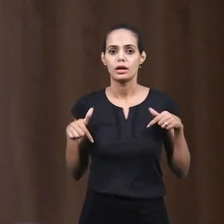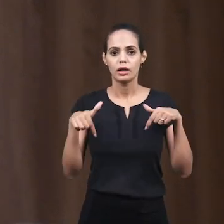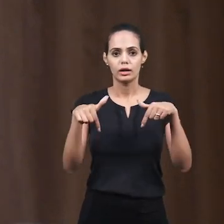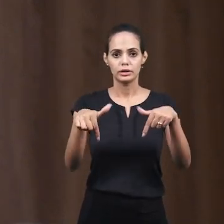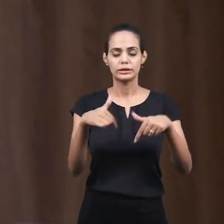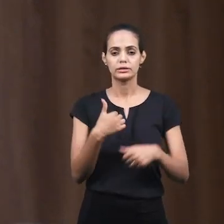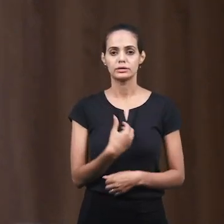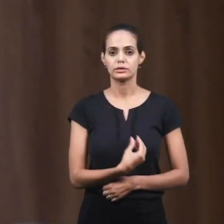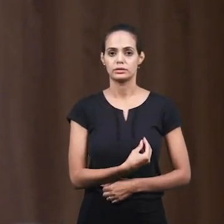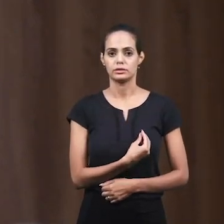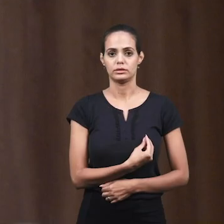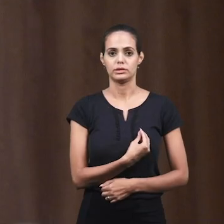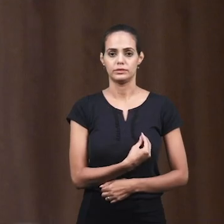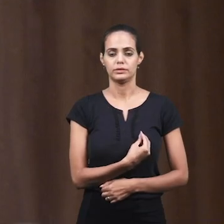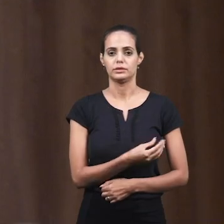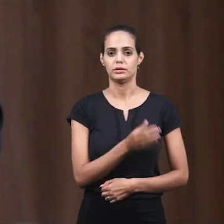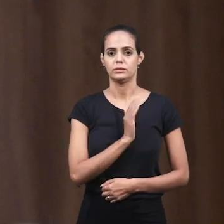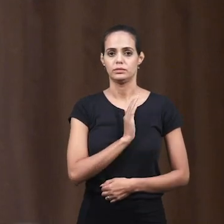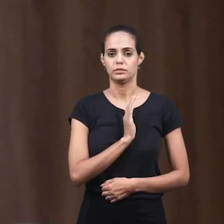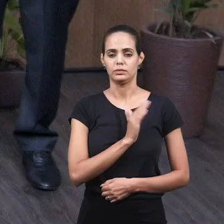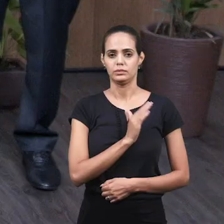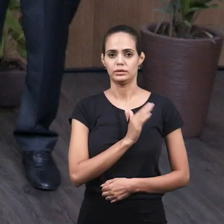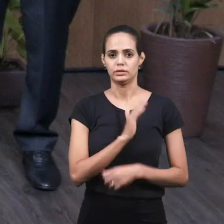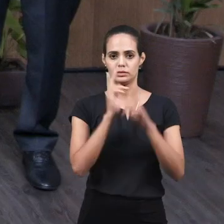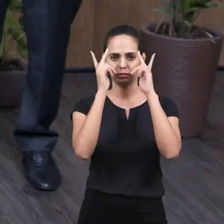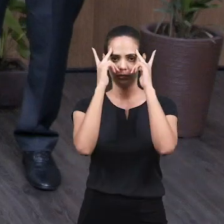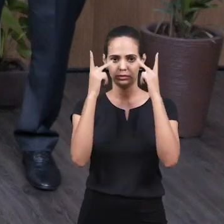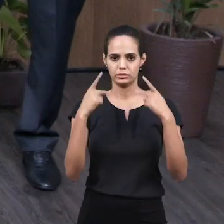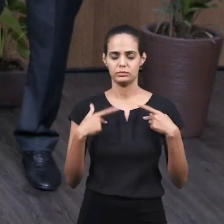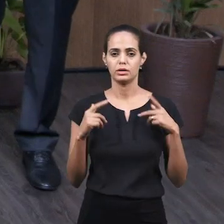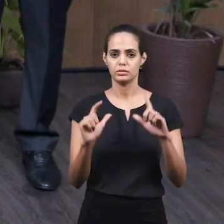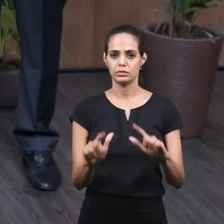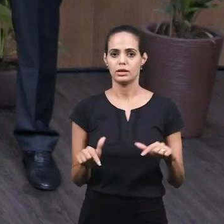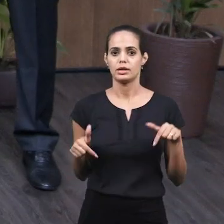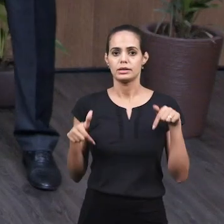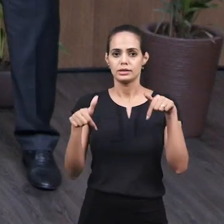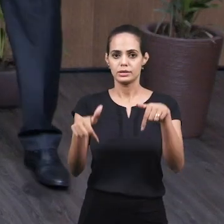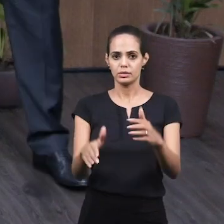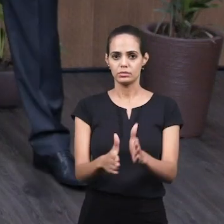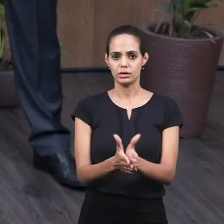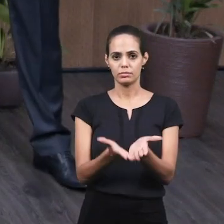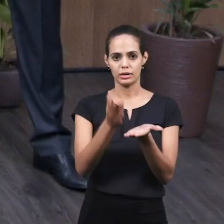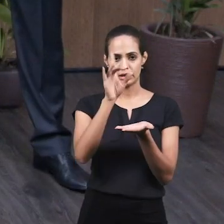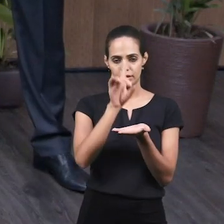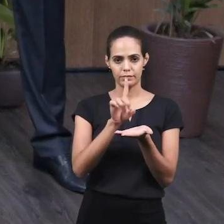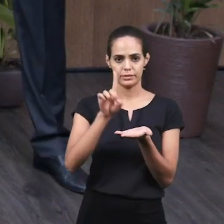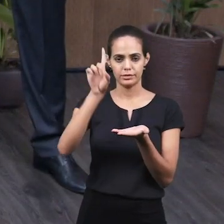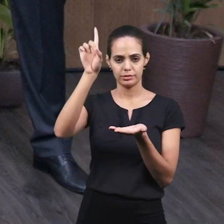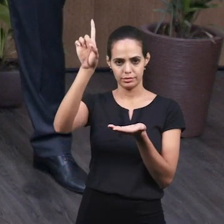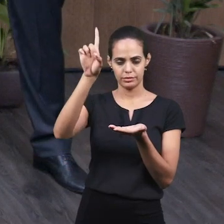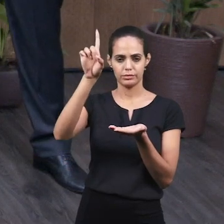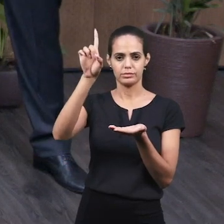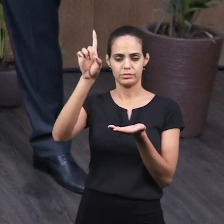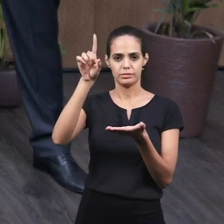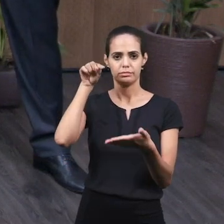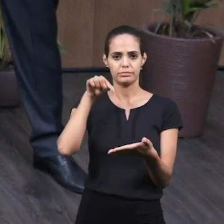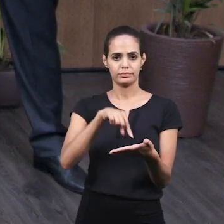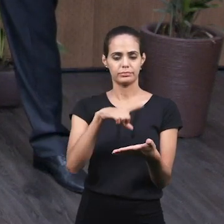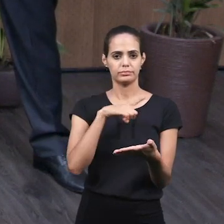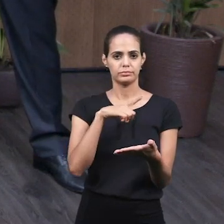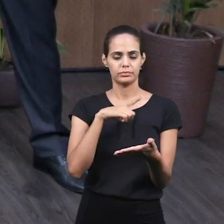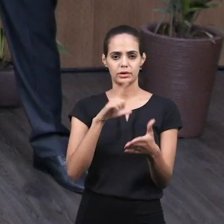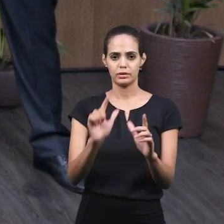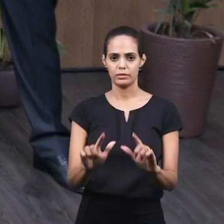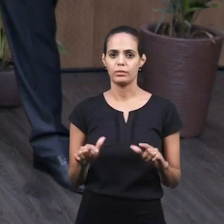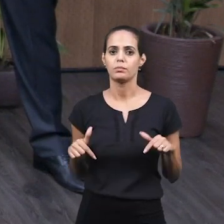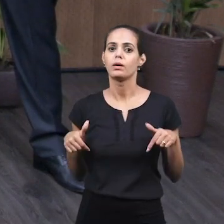dans le cœur de l'homme. L'action de la parole de Dieu da palavra de Deus apporte en soi-même